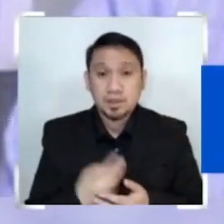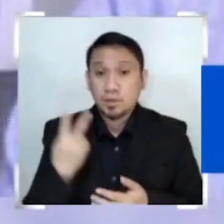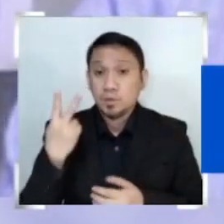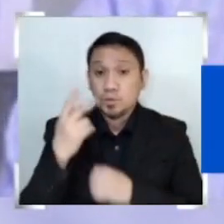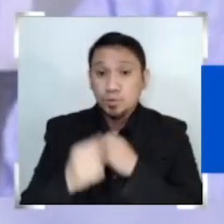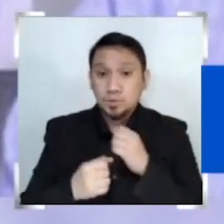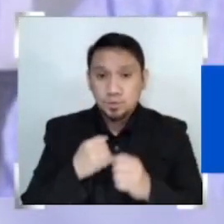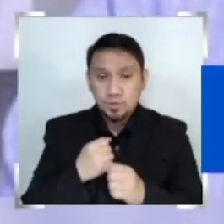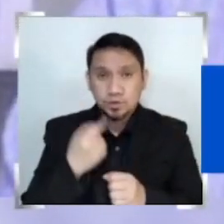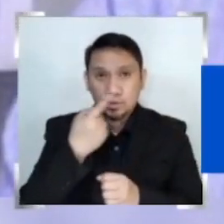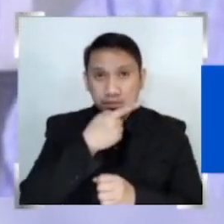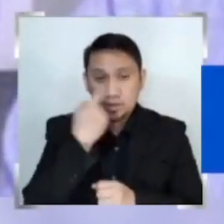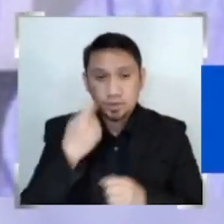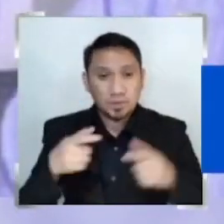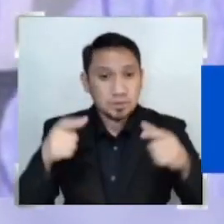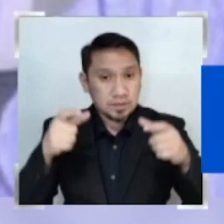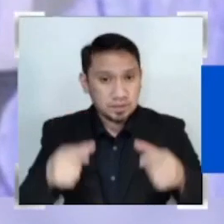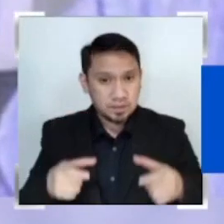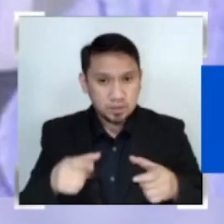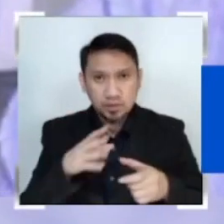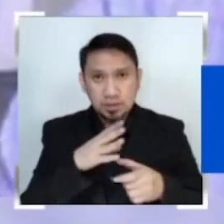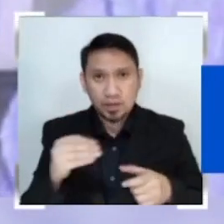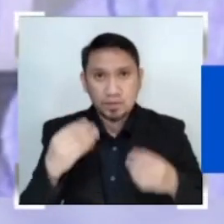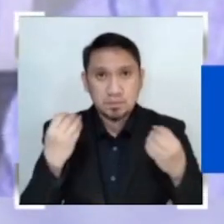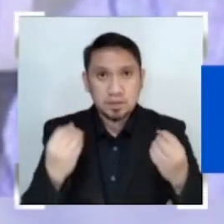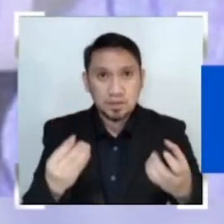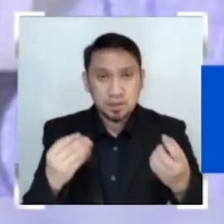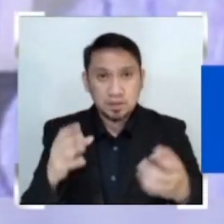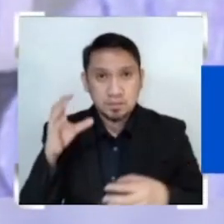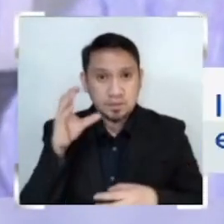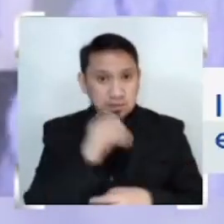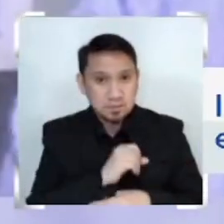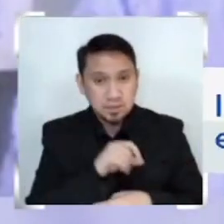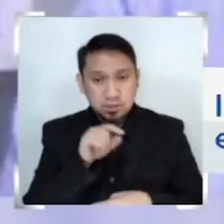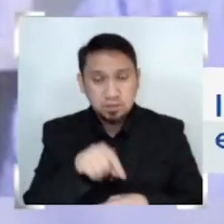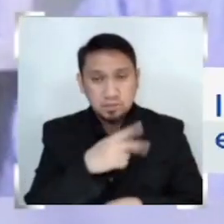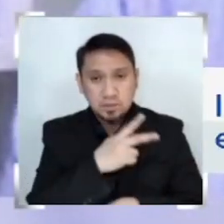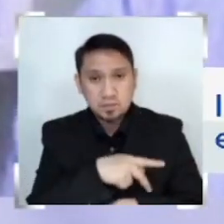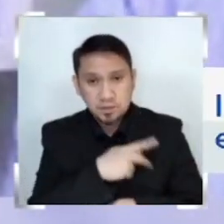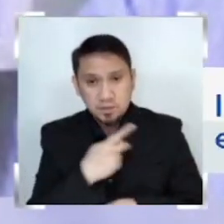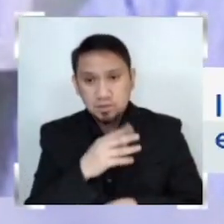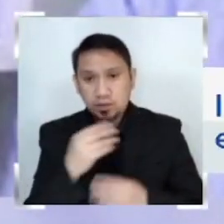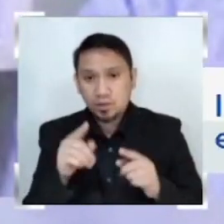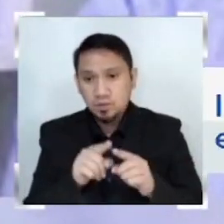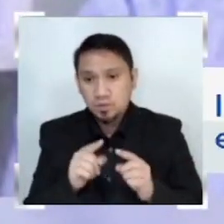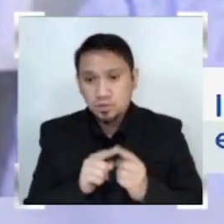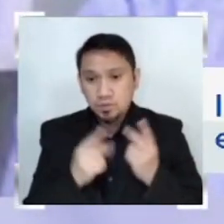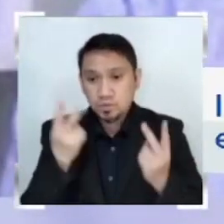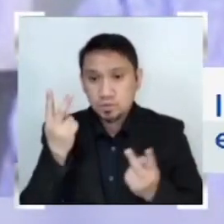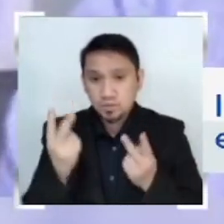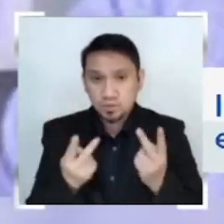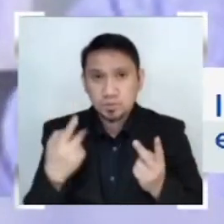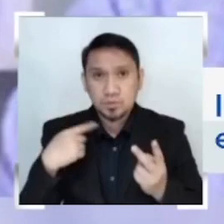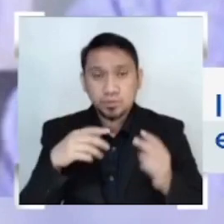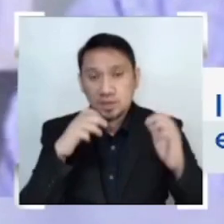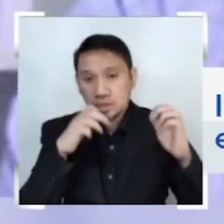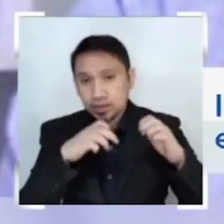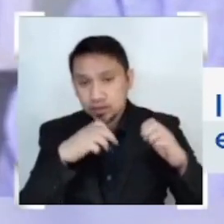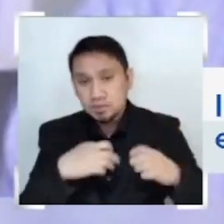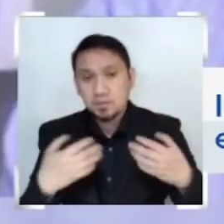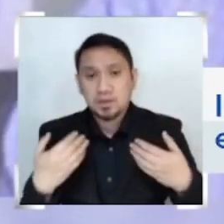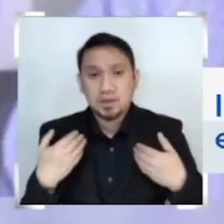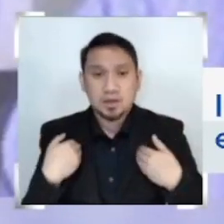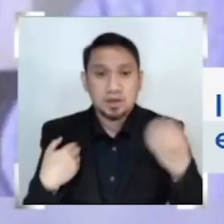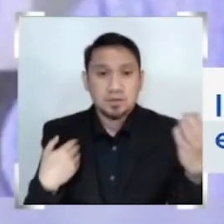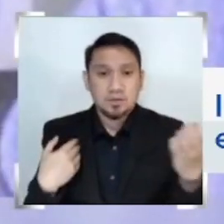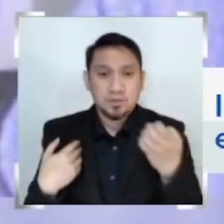down and marami talagang na-miss rin ng mga clinic visits. We really expect na may mga tao talaga magkakaroon ng emergencies.